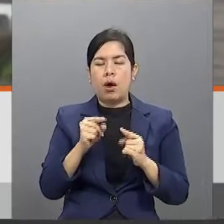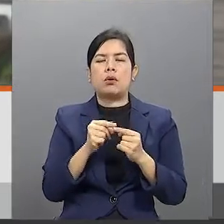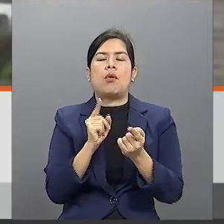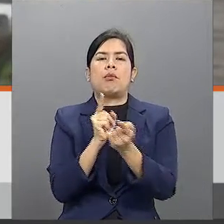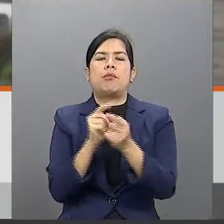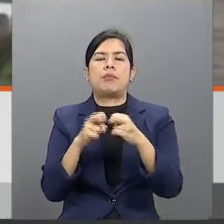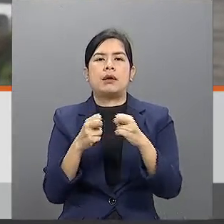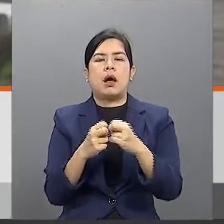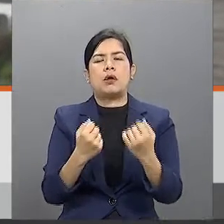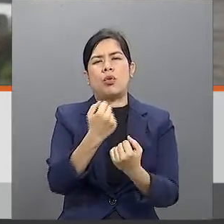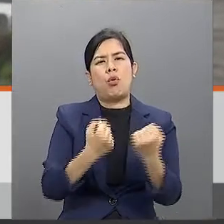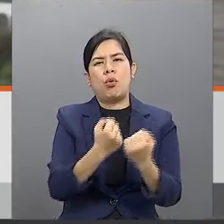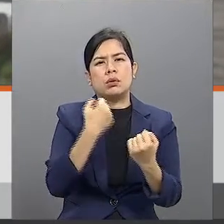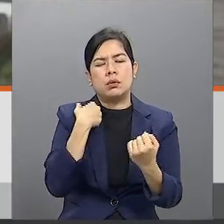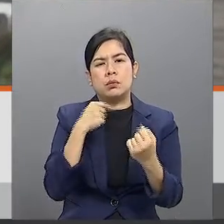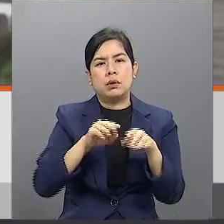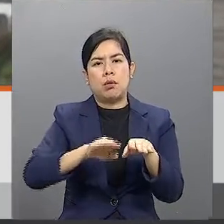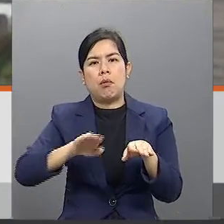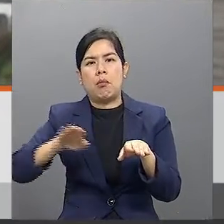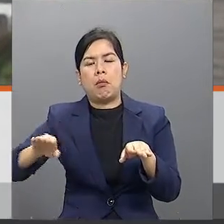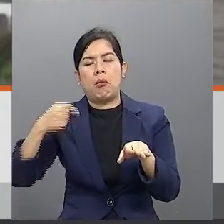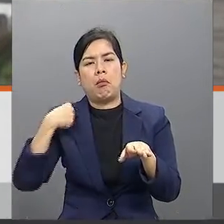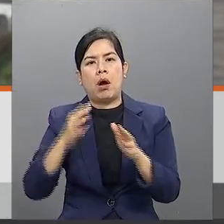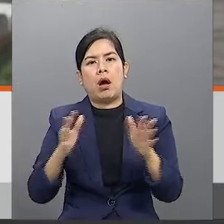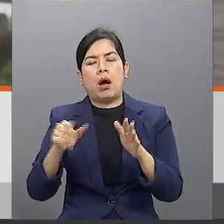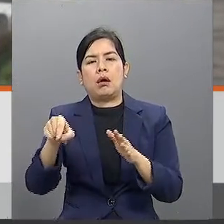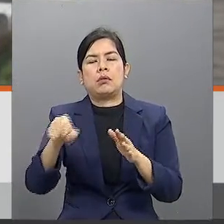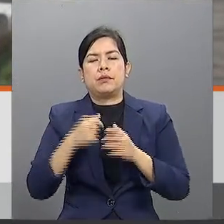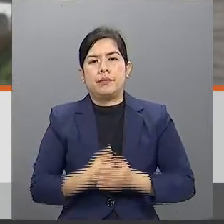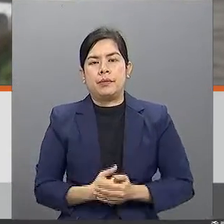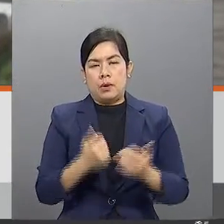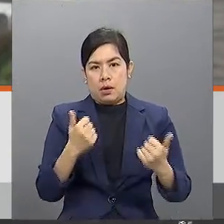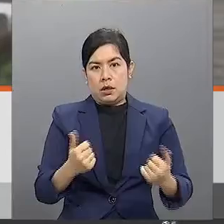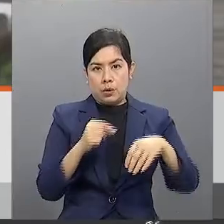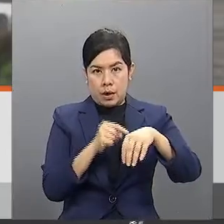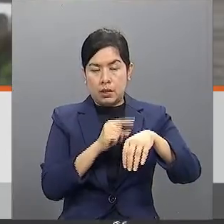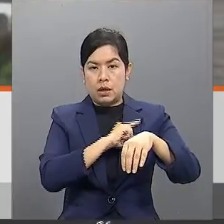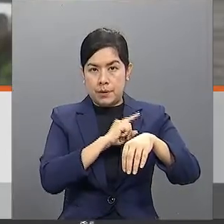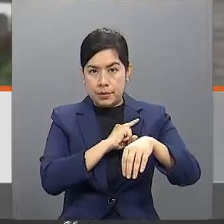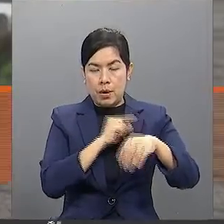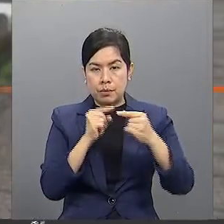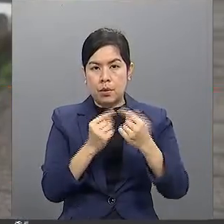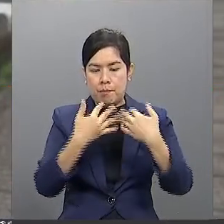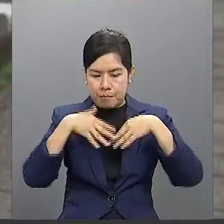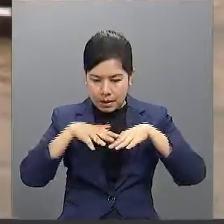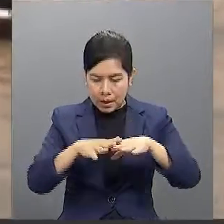ซียโดยเฉพาะที่รัฐกาลันตันค่ะซึ่งขณะนี้หน่วยงานที่เกี่ยวข้องนั้นอยู่ระหว่างการประสานงานเพื่อนำยานพาหนะกลับประเทศ